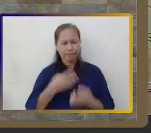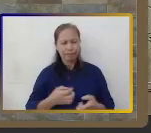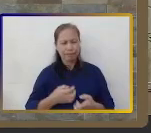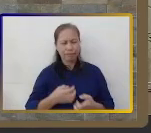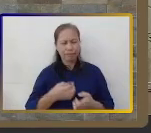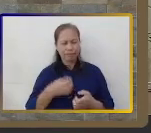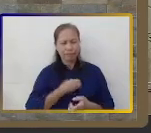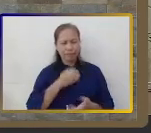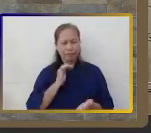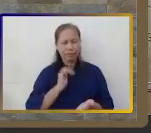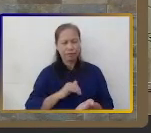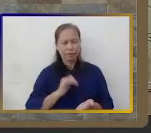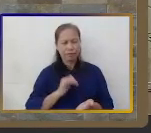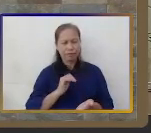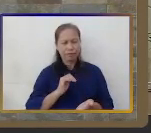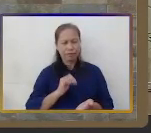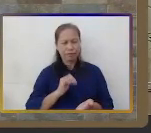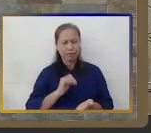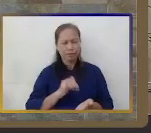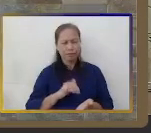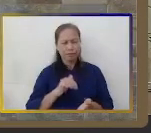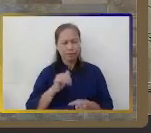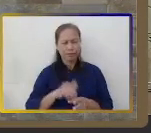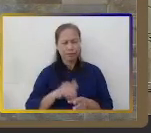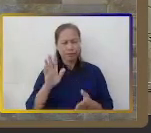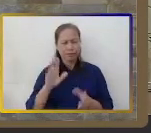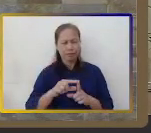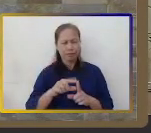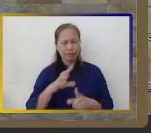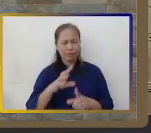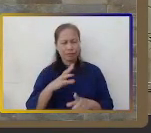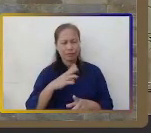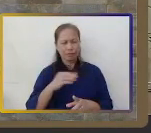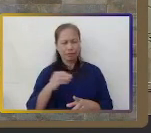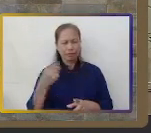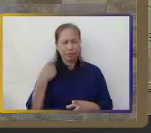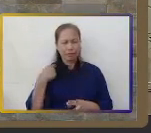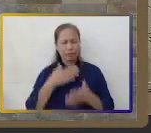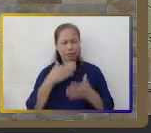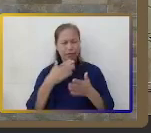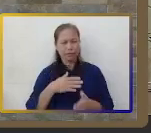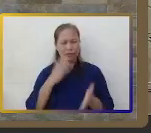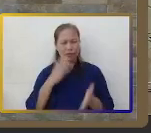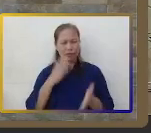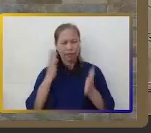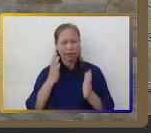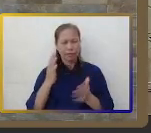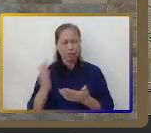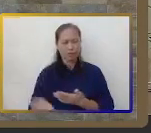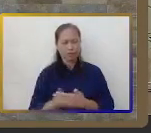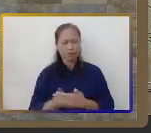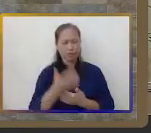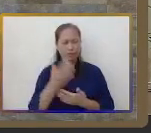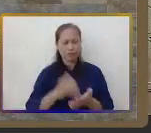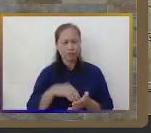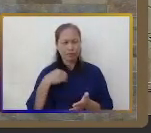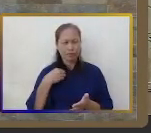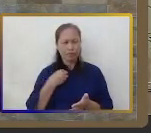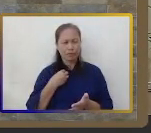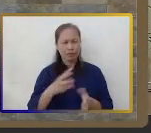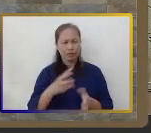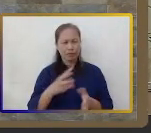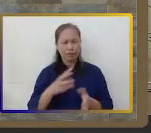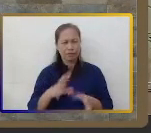pag-aaral ng inyong salita at mas lalo pang magkaroon ng masiglang pananambahan sa umaga po na ito muli binabalik ko po ang lahat ng papurit